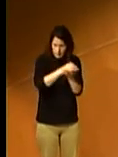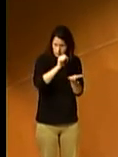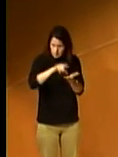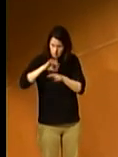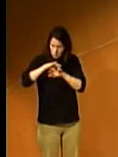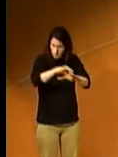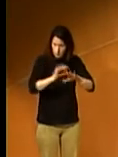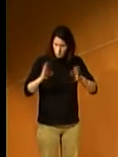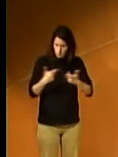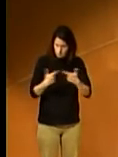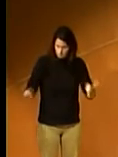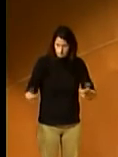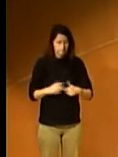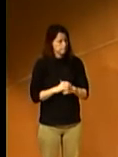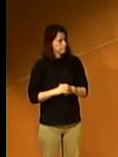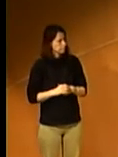établissement.